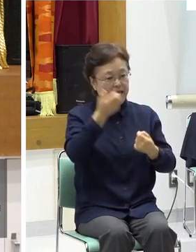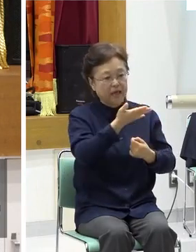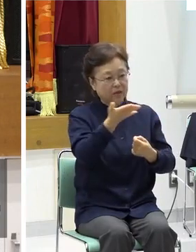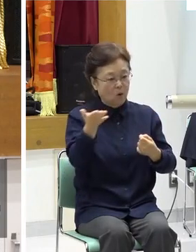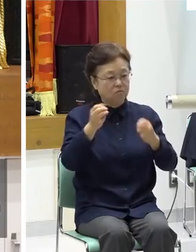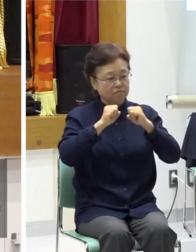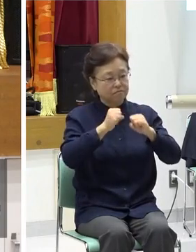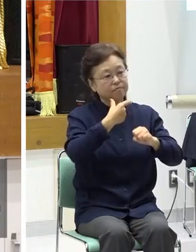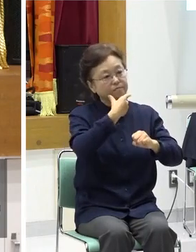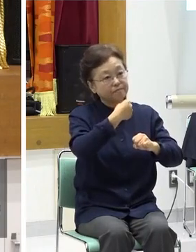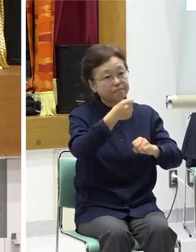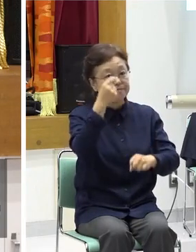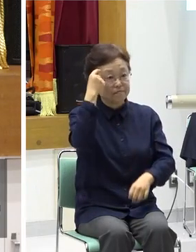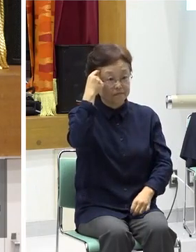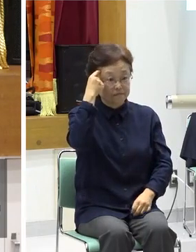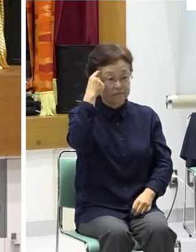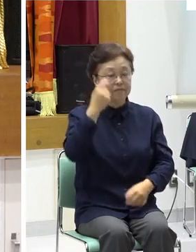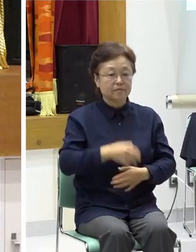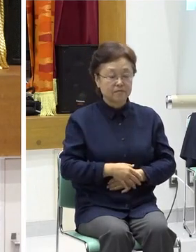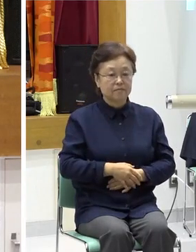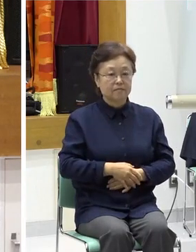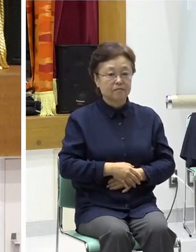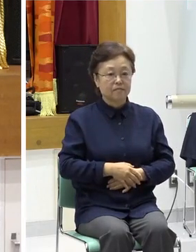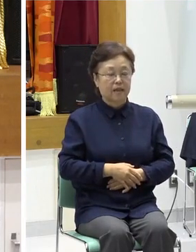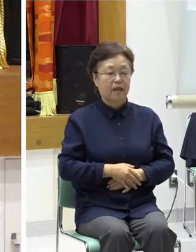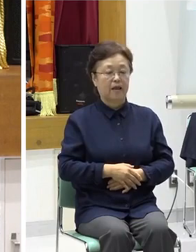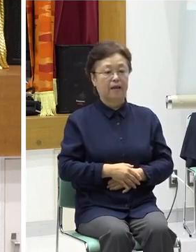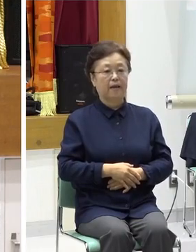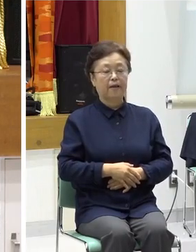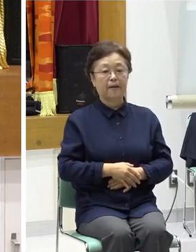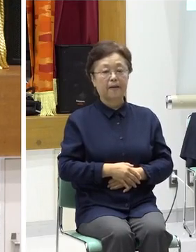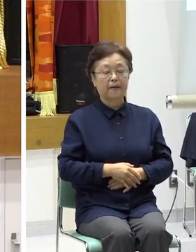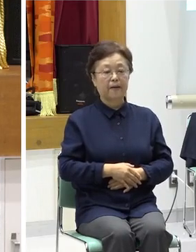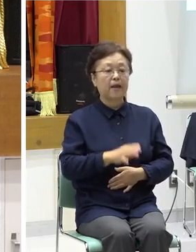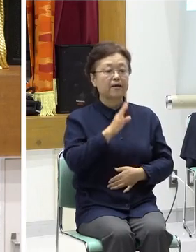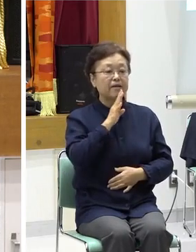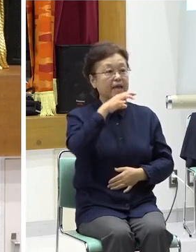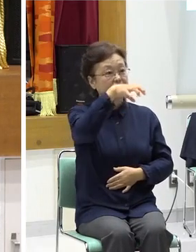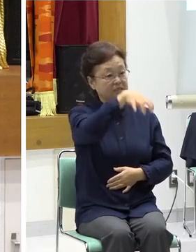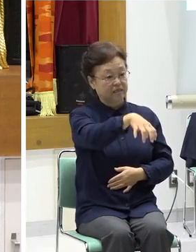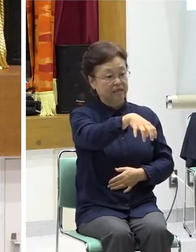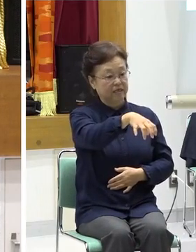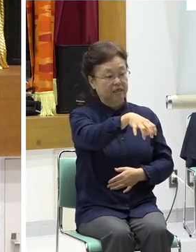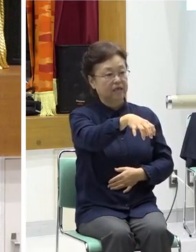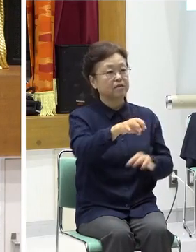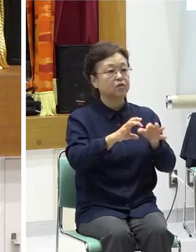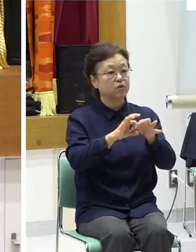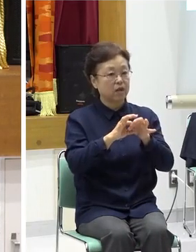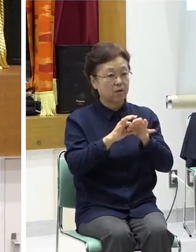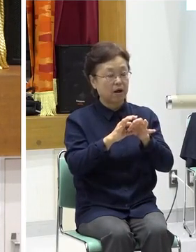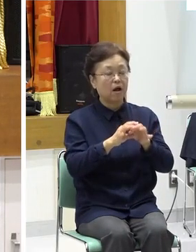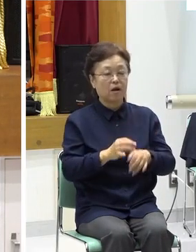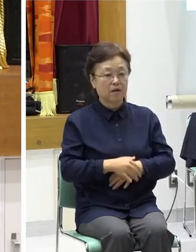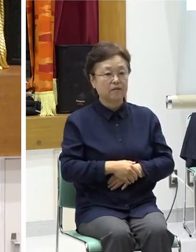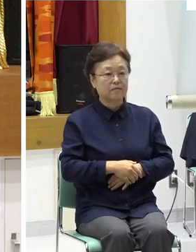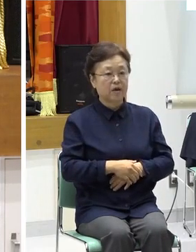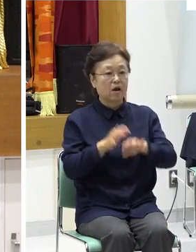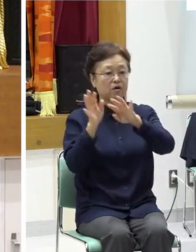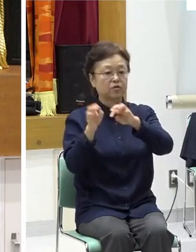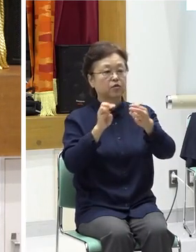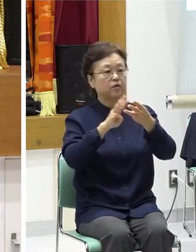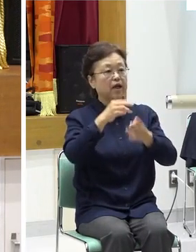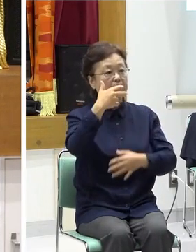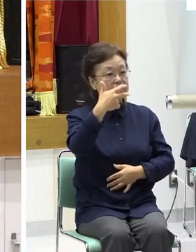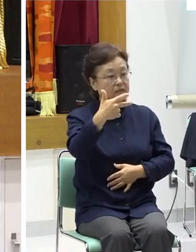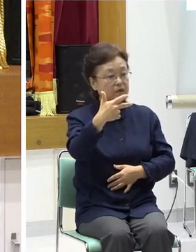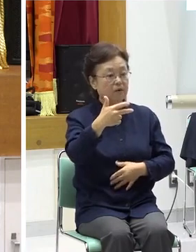いというふうに思います。で現地につきましては、吹田市ではバリアフリー市民